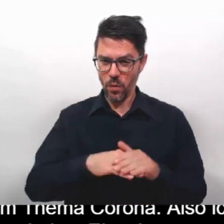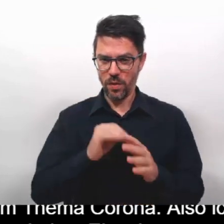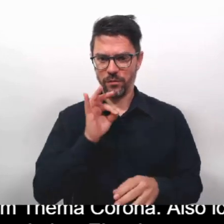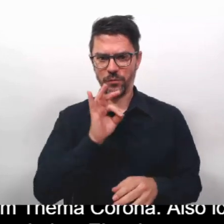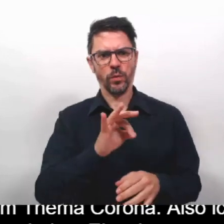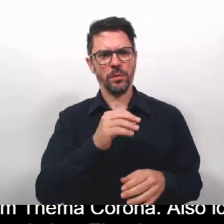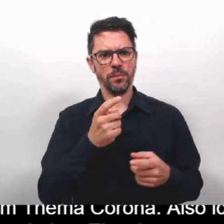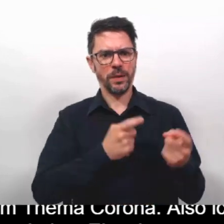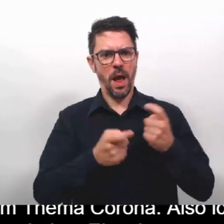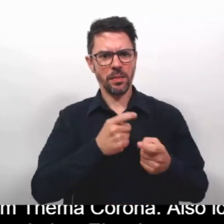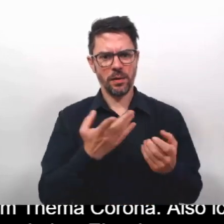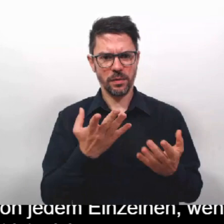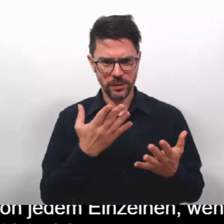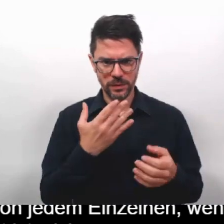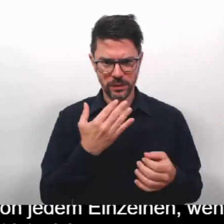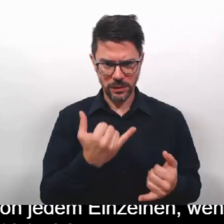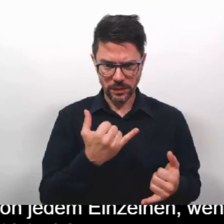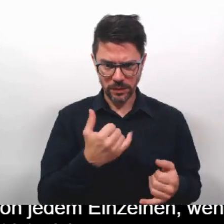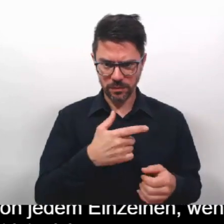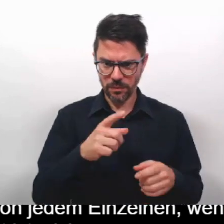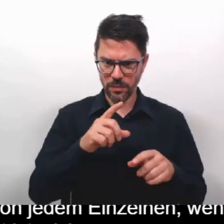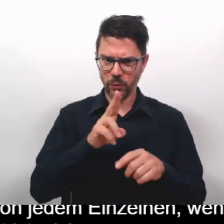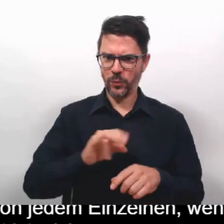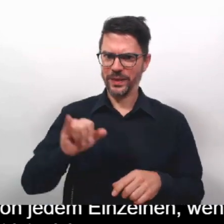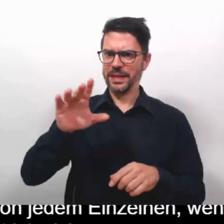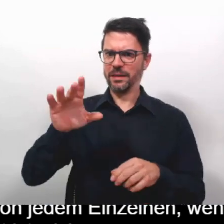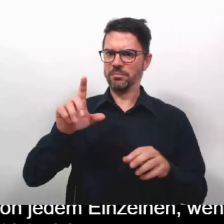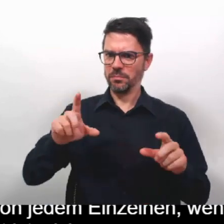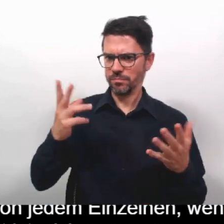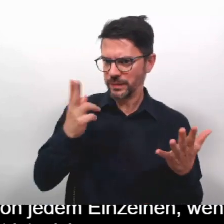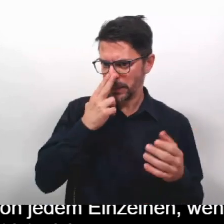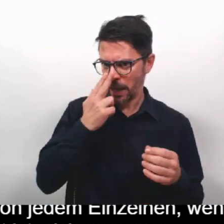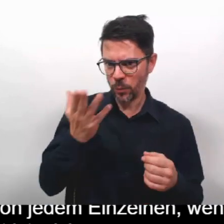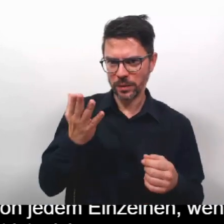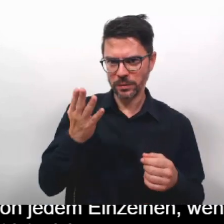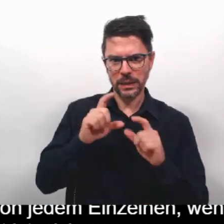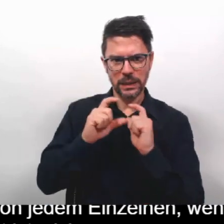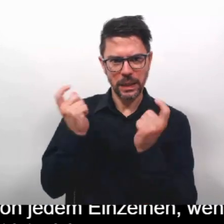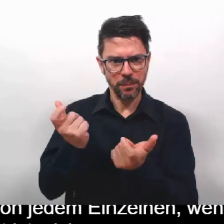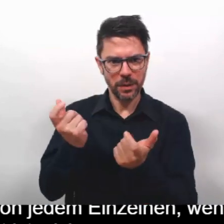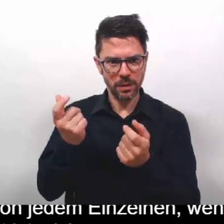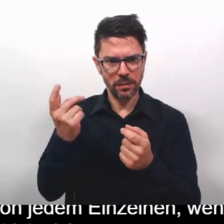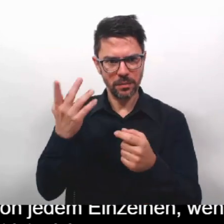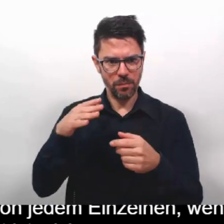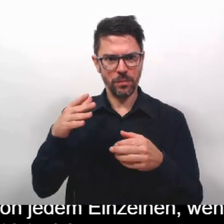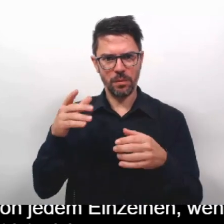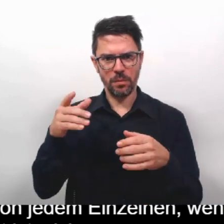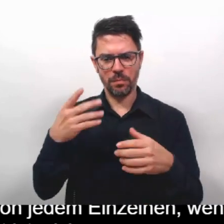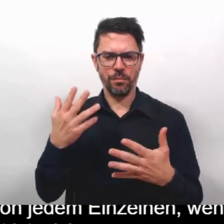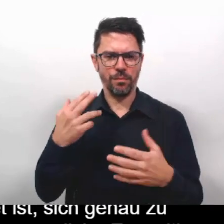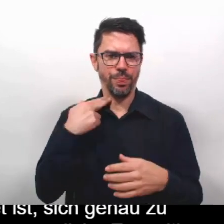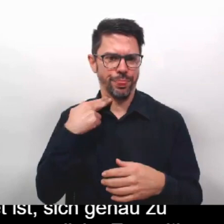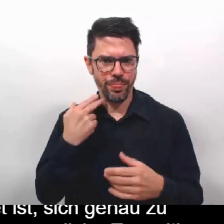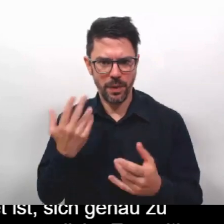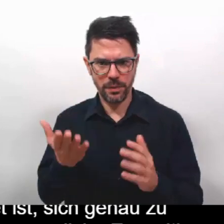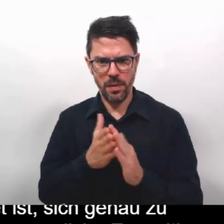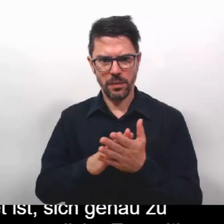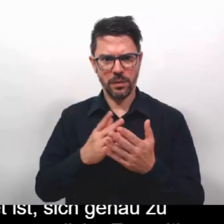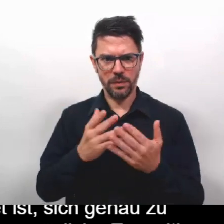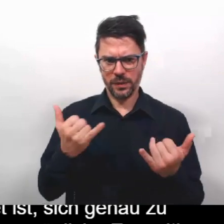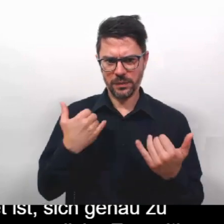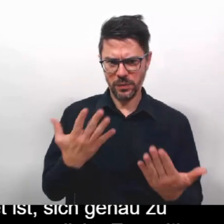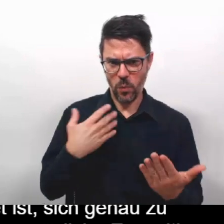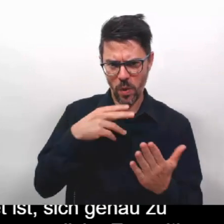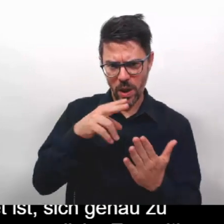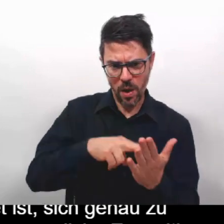Rahmenstrukturen keine großen Dinge vor. Natürlich sind wir beratend mit dabei, aber natürlich gibt es dann eben das Gespräch an den Universitäten,